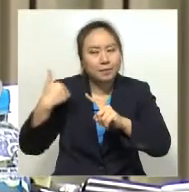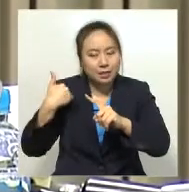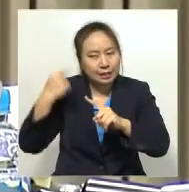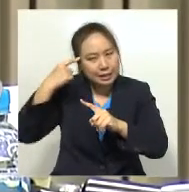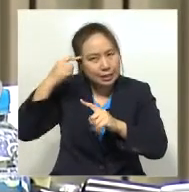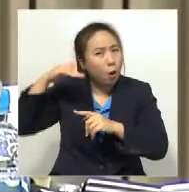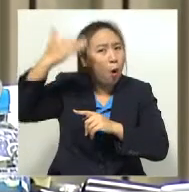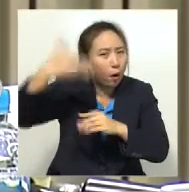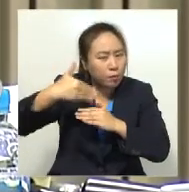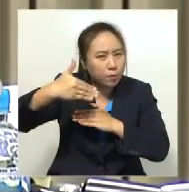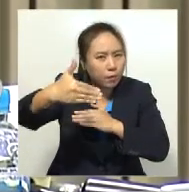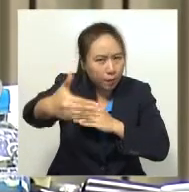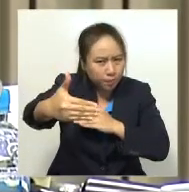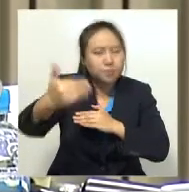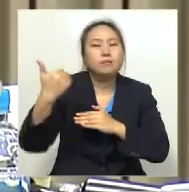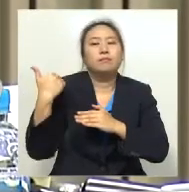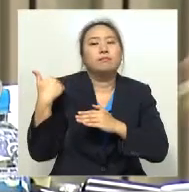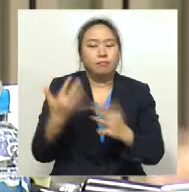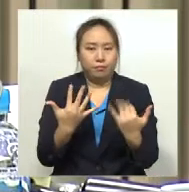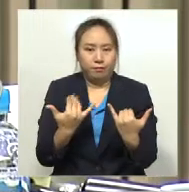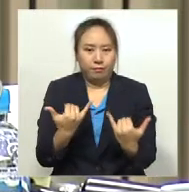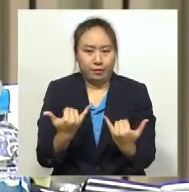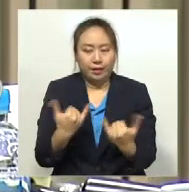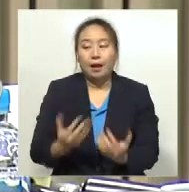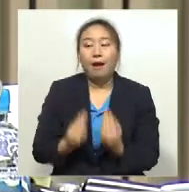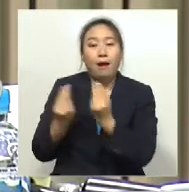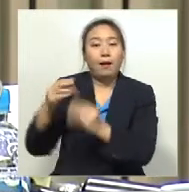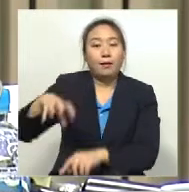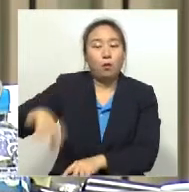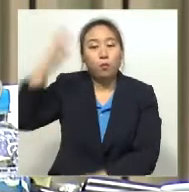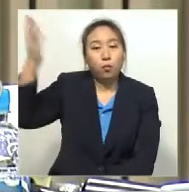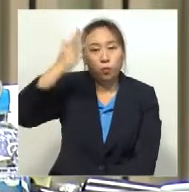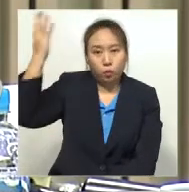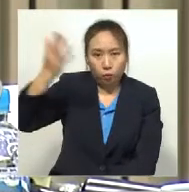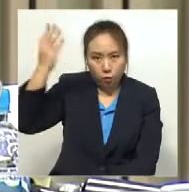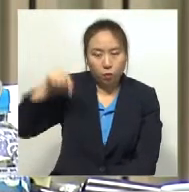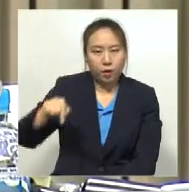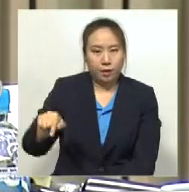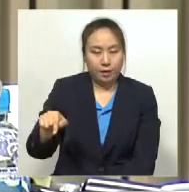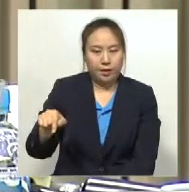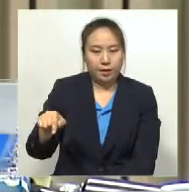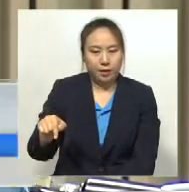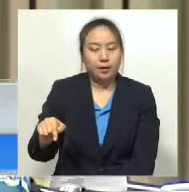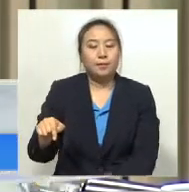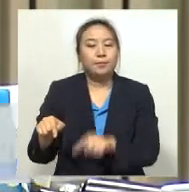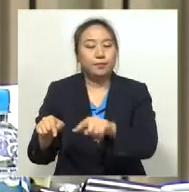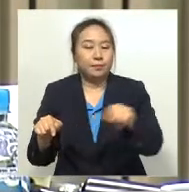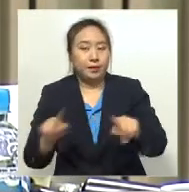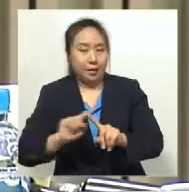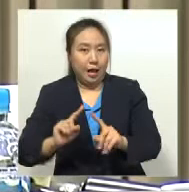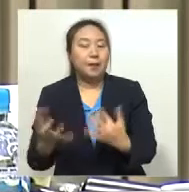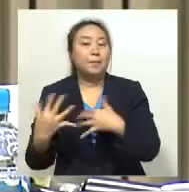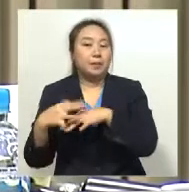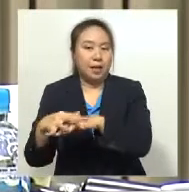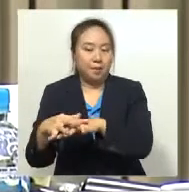ข้างข้อมูลแตกกันไปนะครับเราก็ได้ให้ทางกรมอุตุนิยมวิทยาบวกกับทางสสก.จิตาประสานนะครับแล้ววิเครา